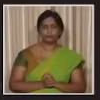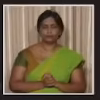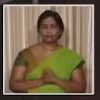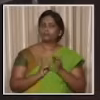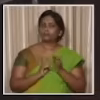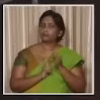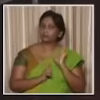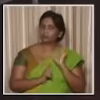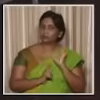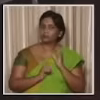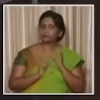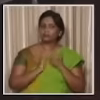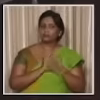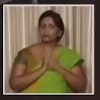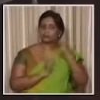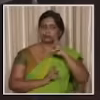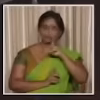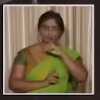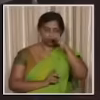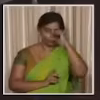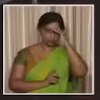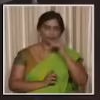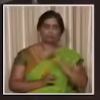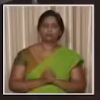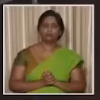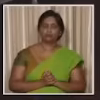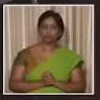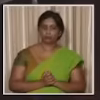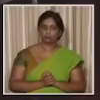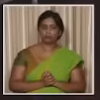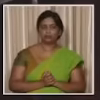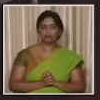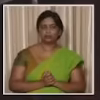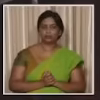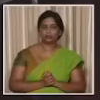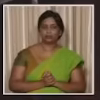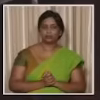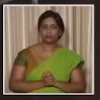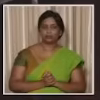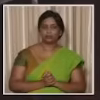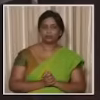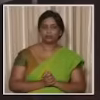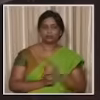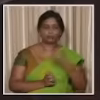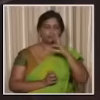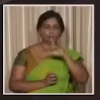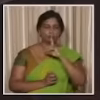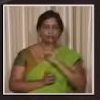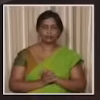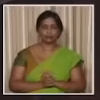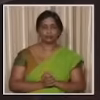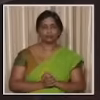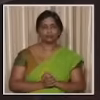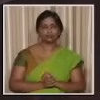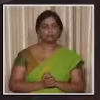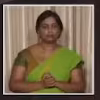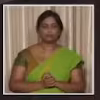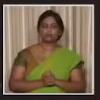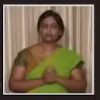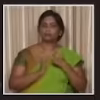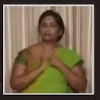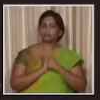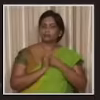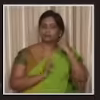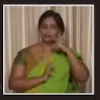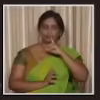Sabhapathitumani, garu niyojya kathanayaka thumani, niyojya kathanayaka thumani, niyojya kathanayaka point of order, garu